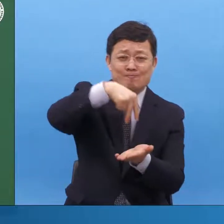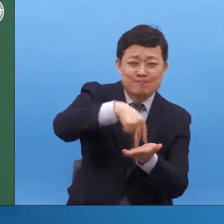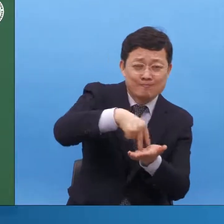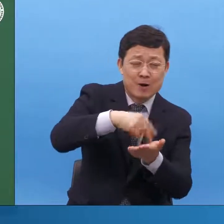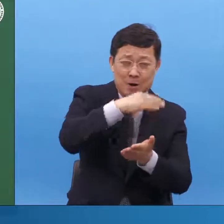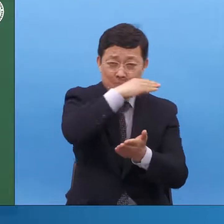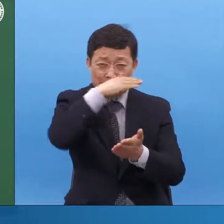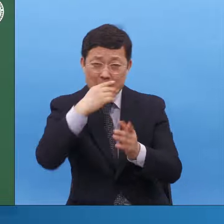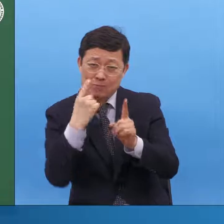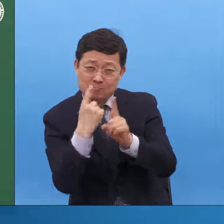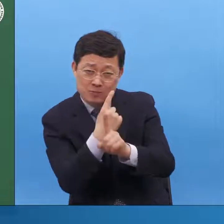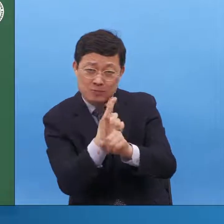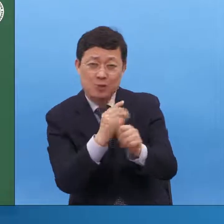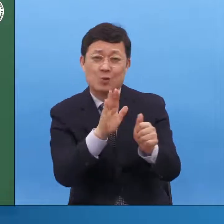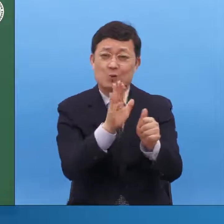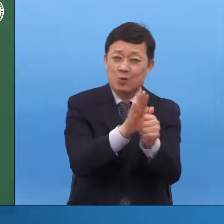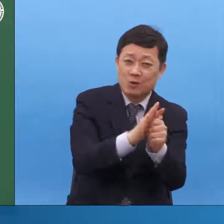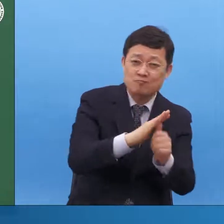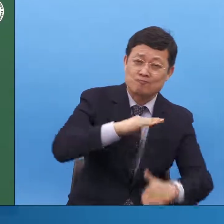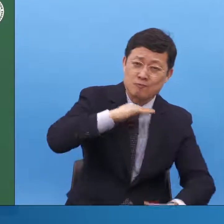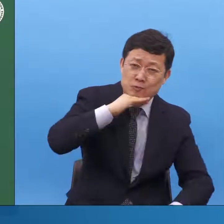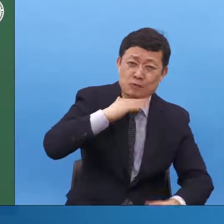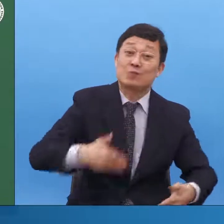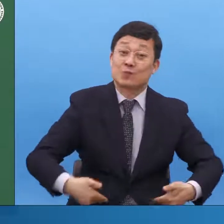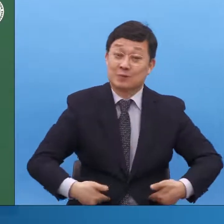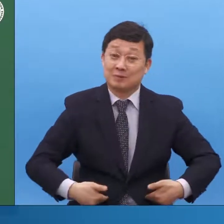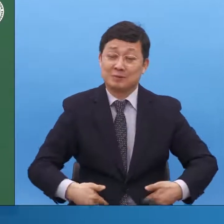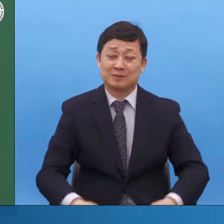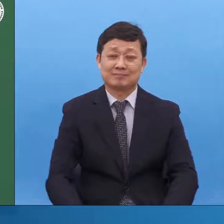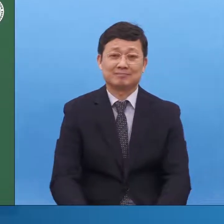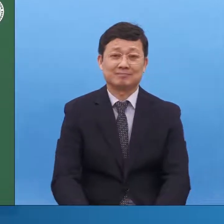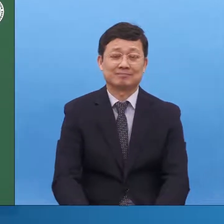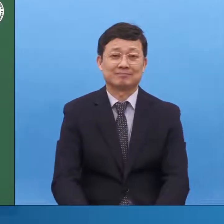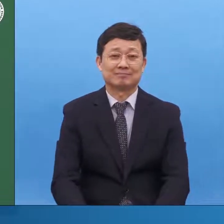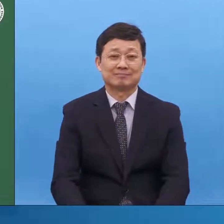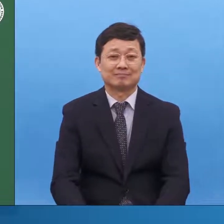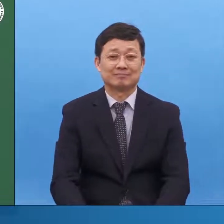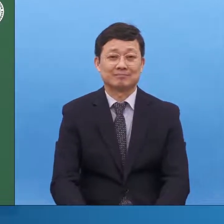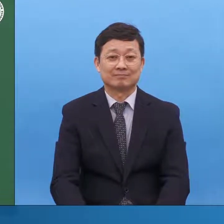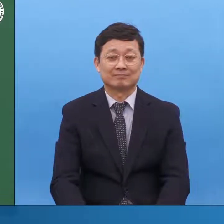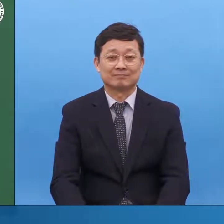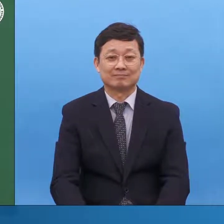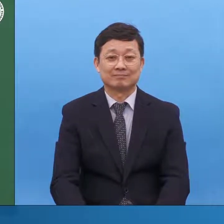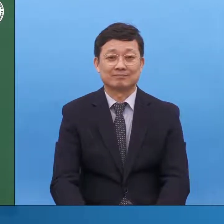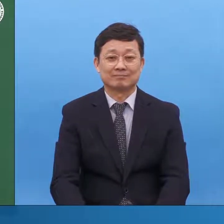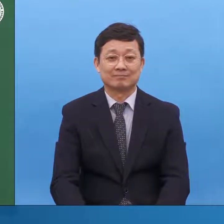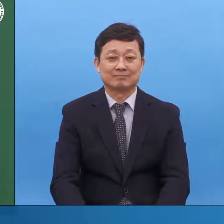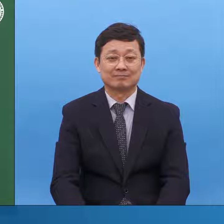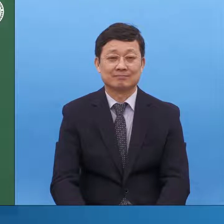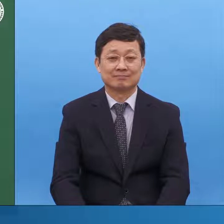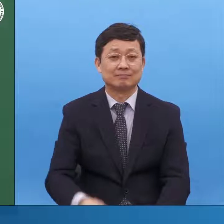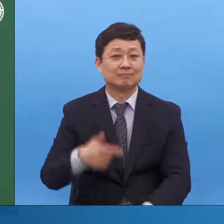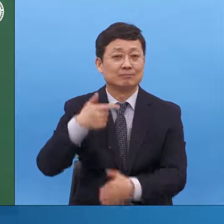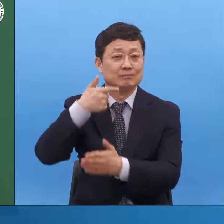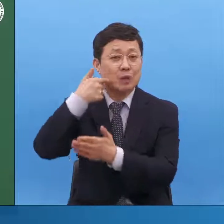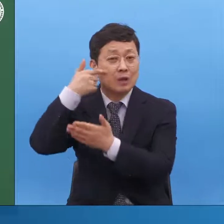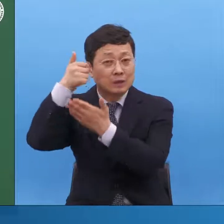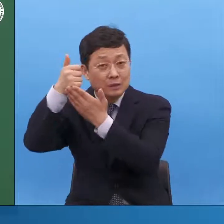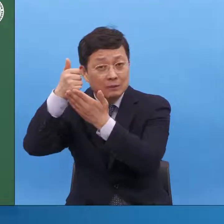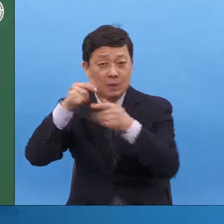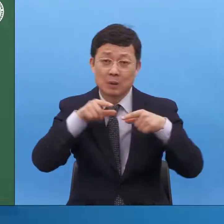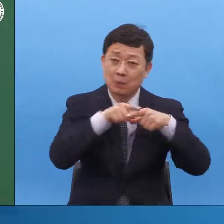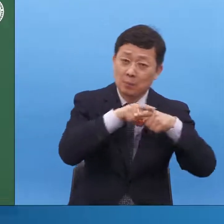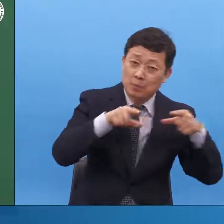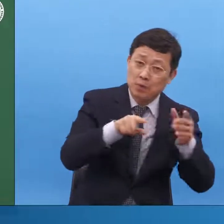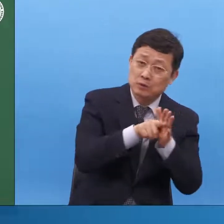That you have to wait and help these people so that all of them can stand properly before God. 그게 목사하고 평신도하고 다른 점입니다.